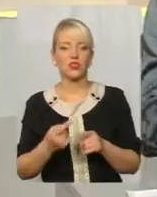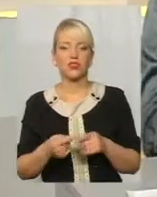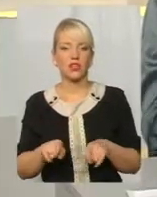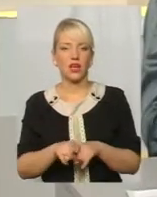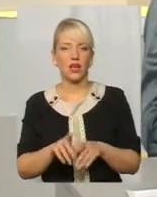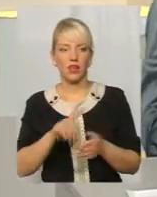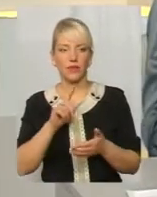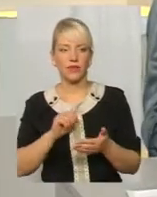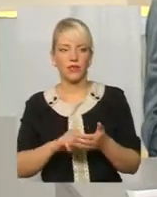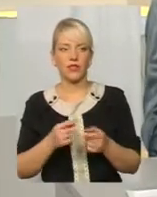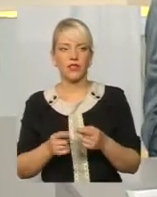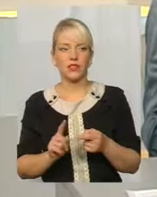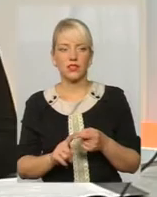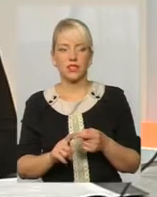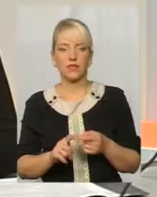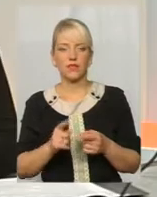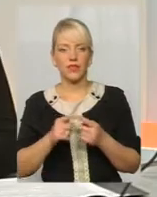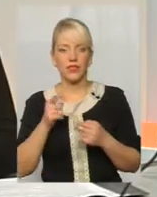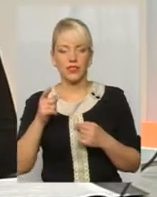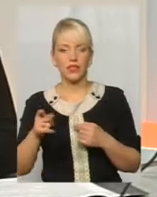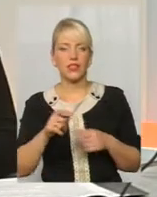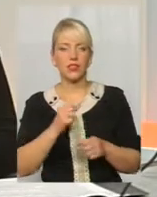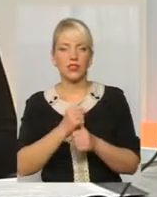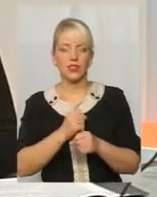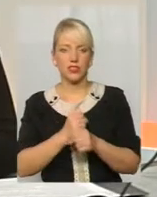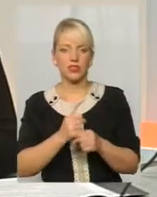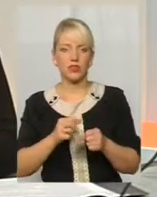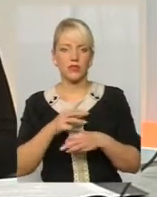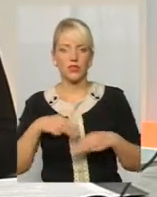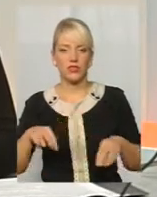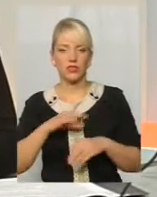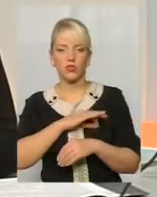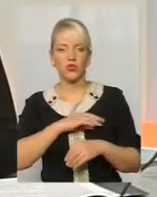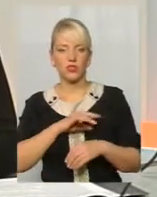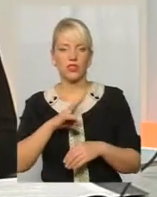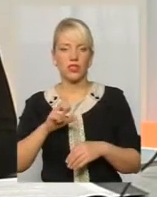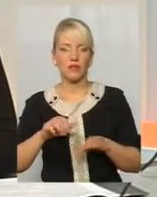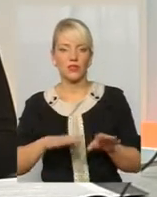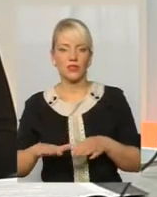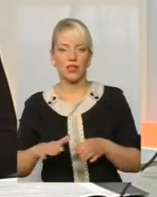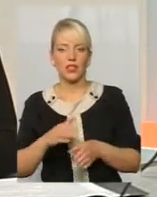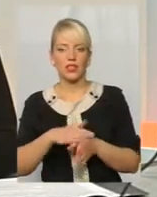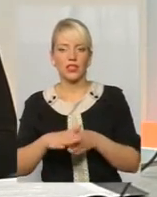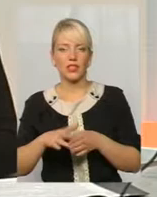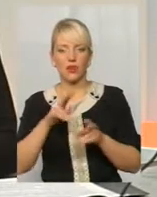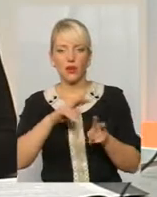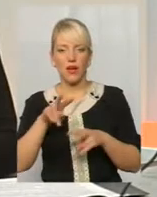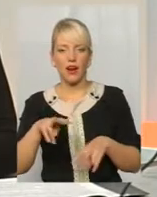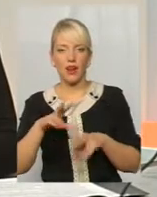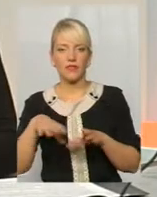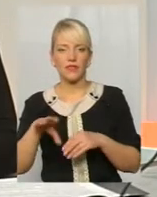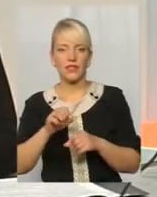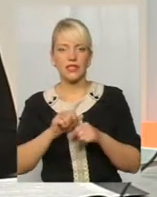В державному це дистанційно здійснюється. Міністерство юстиції на місцях здійснює перегляд всіх дій,